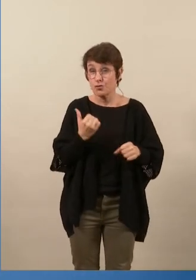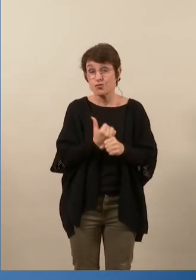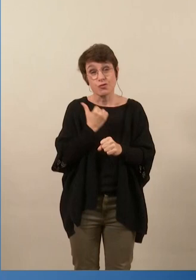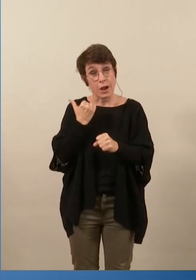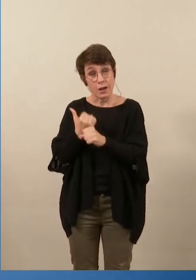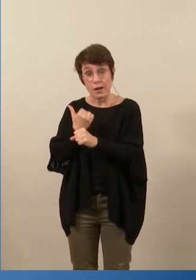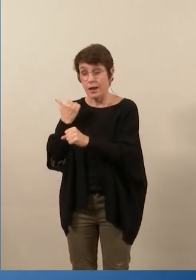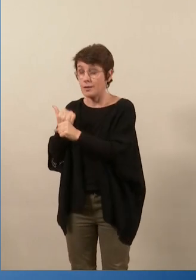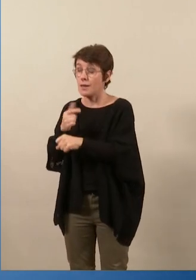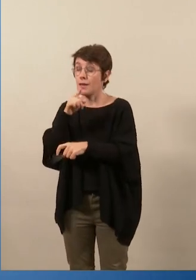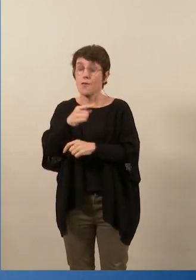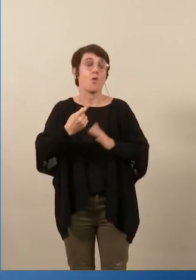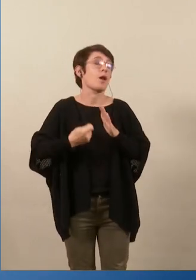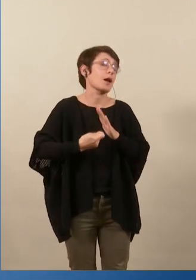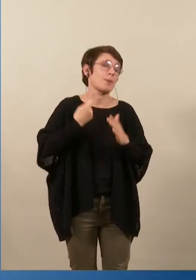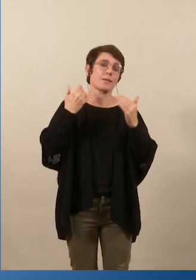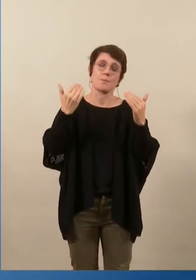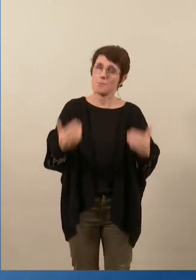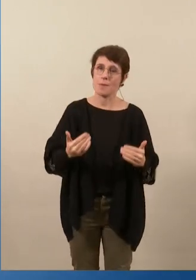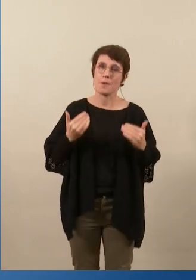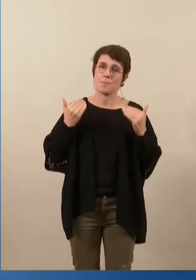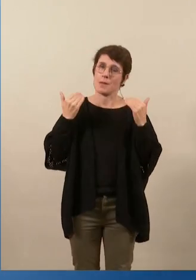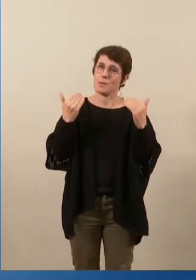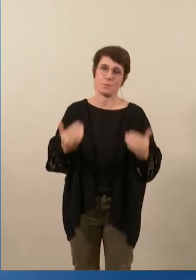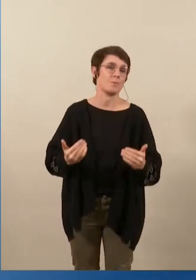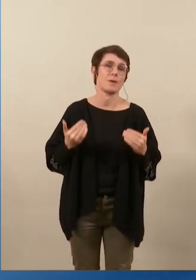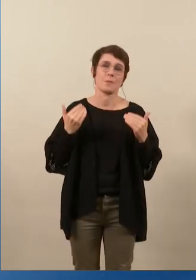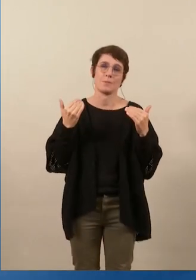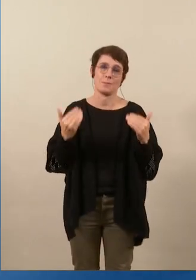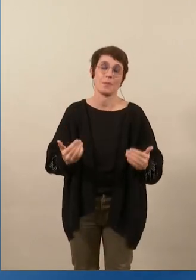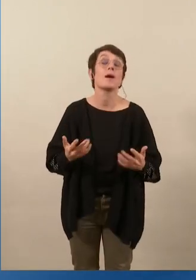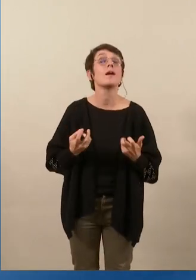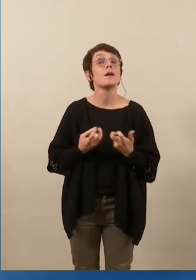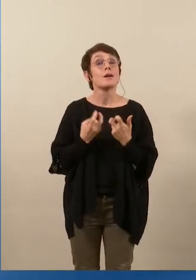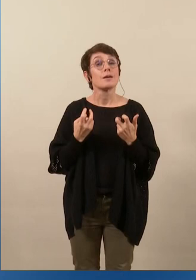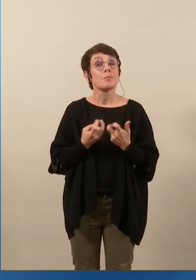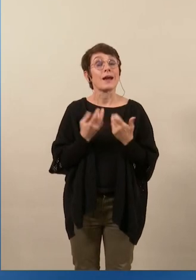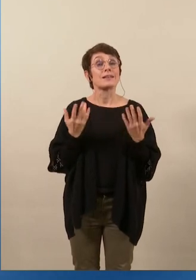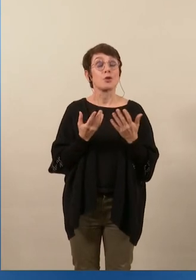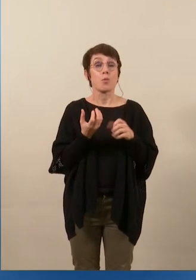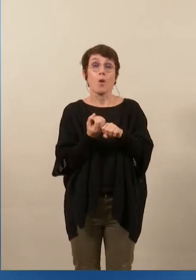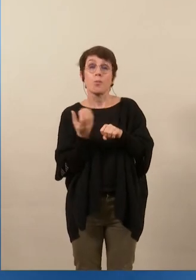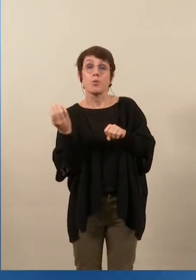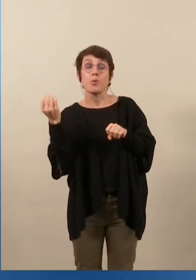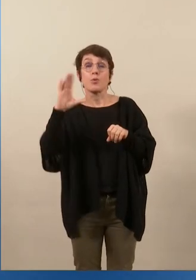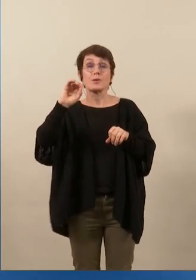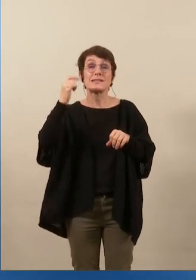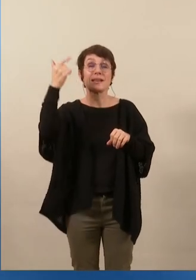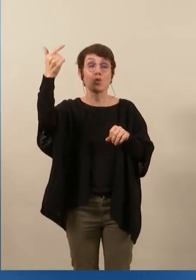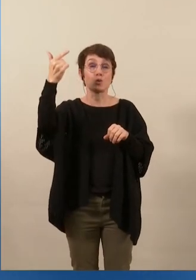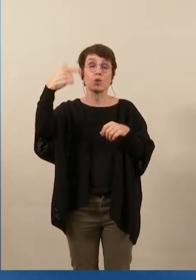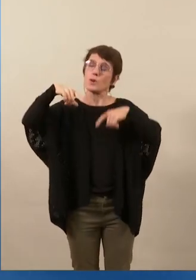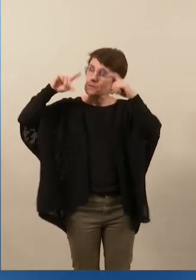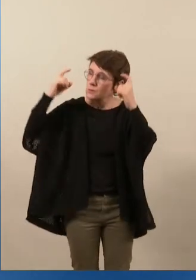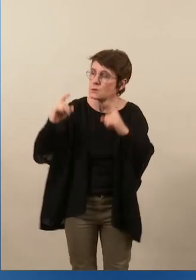l'autre d'une communication à l'autre par exemple cette fameuse réduction des émissions de gaz à effet de serre de la ville depuis